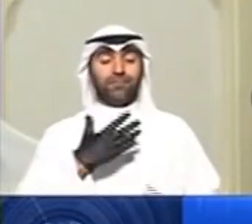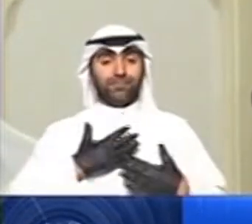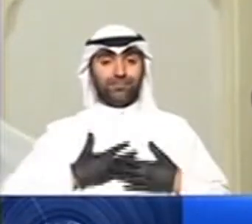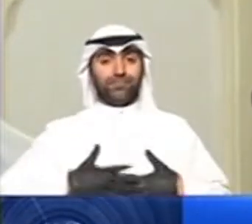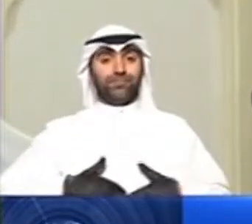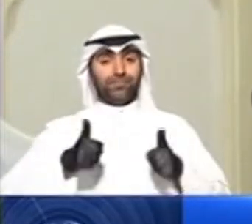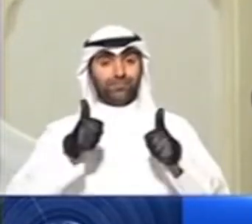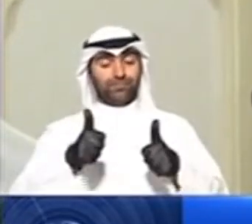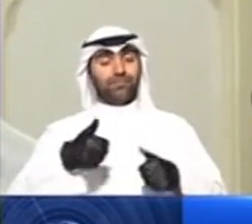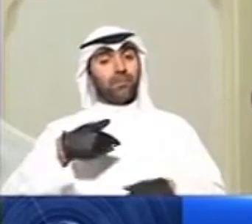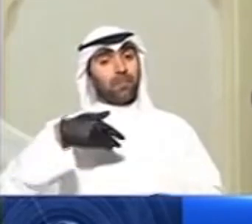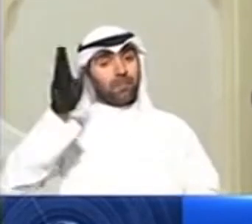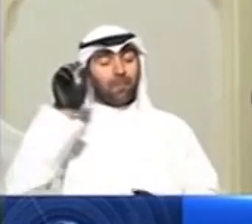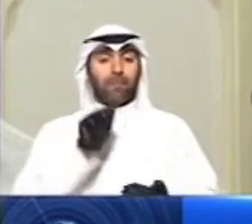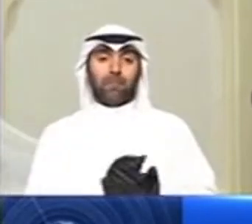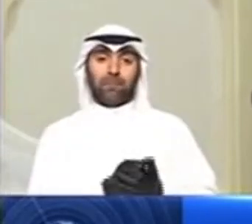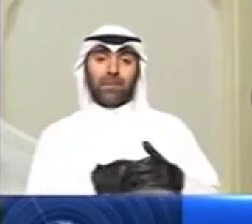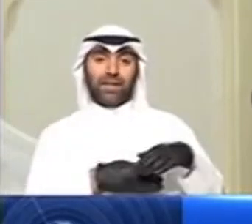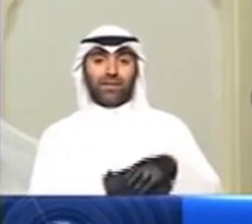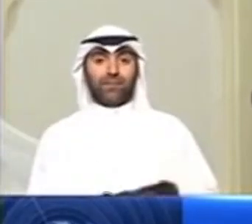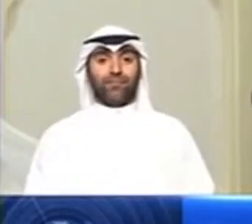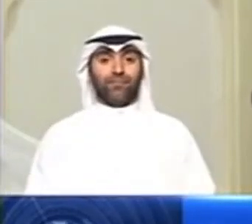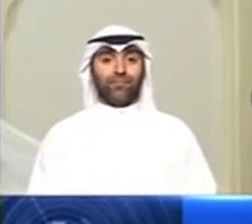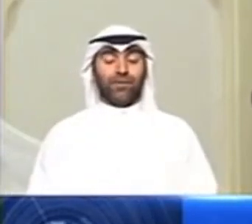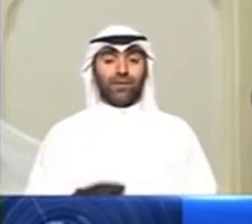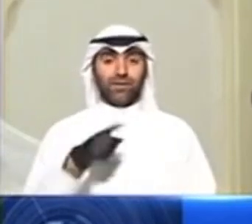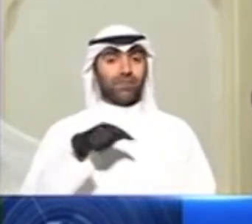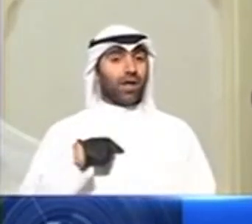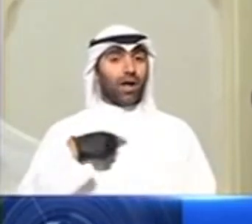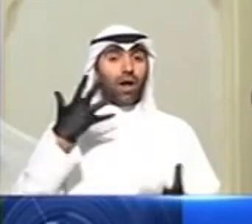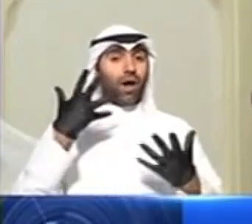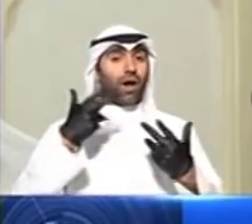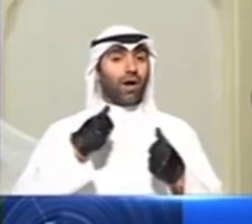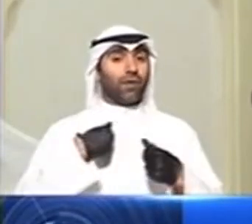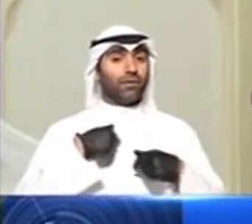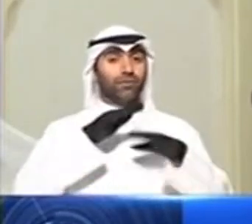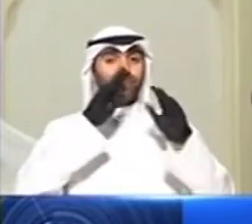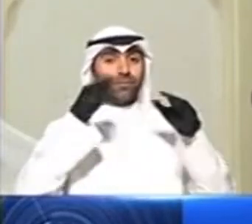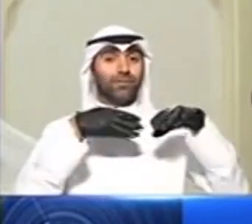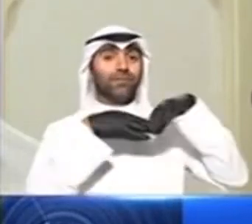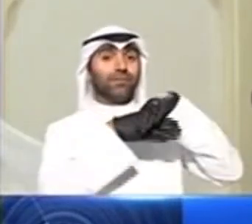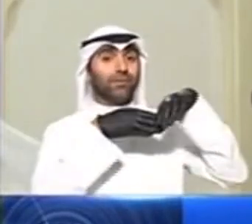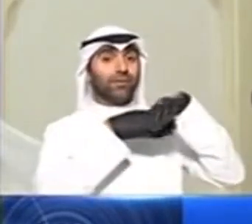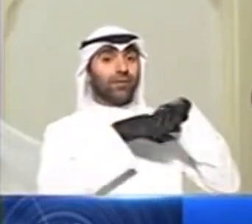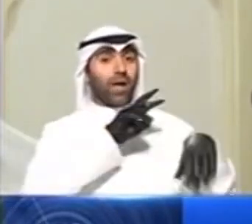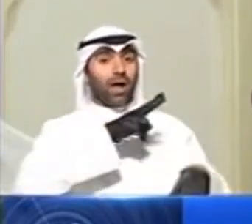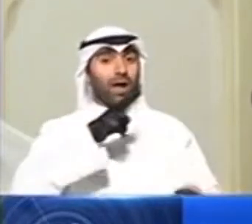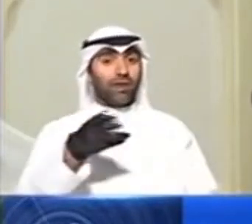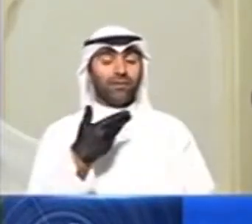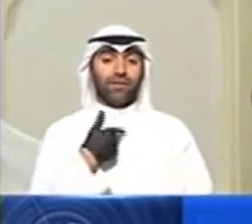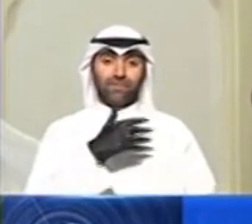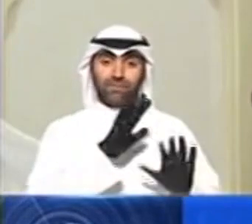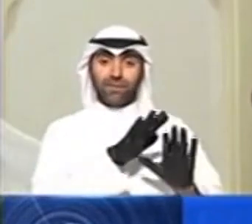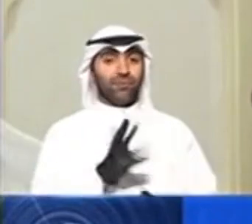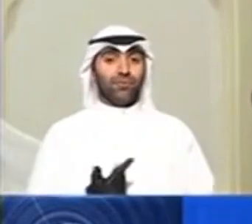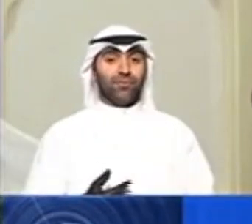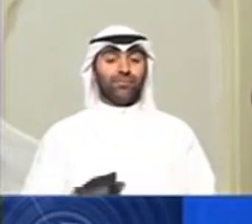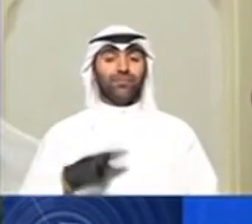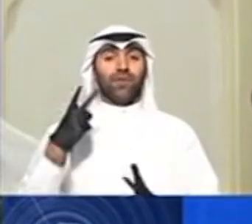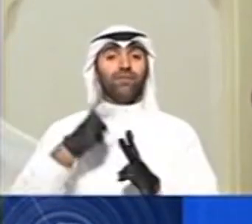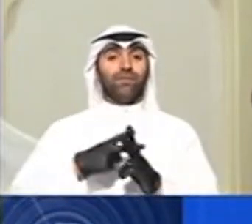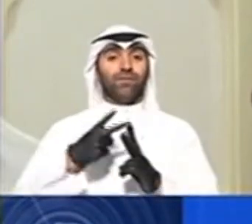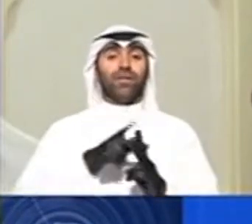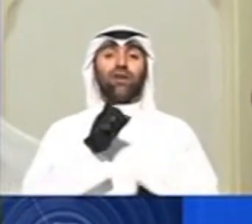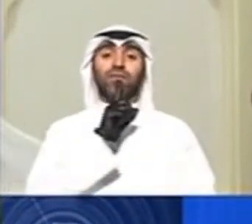جابر ومحجر الكوت ومحجر الجون ومحجر سيشل ومحجر الخيران، اللي فيها يعني يتم